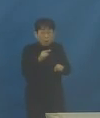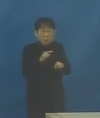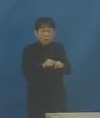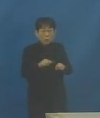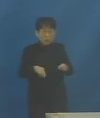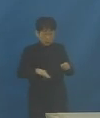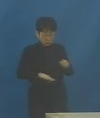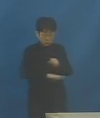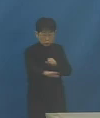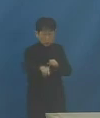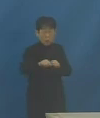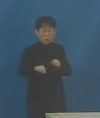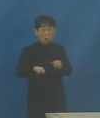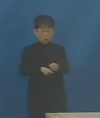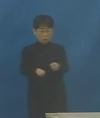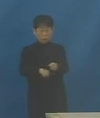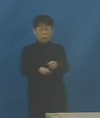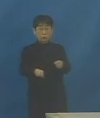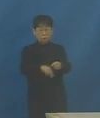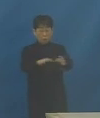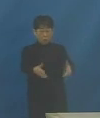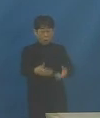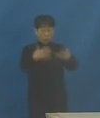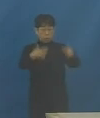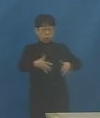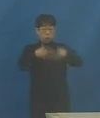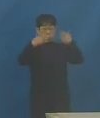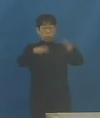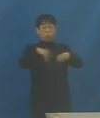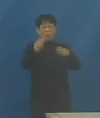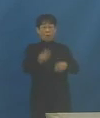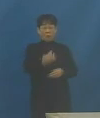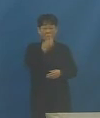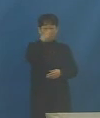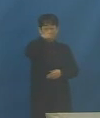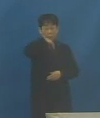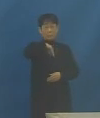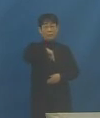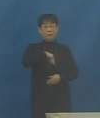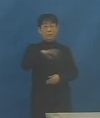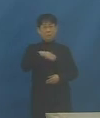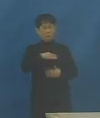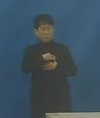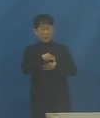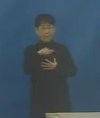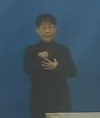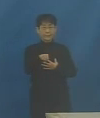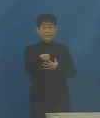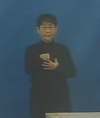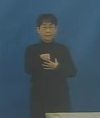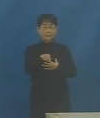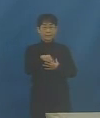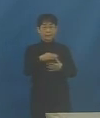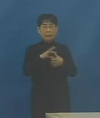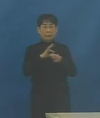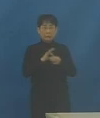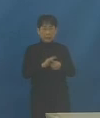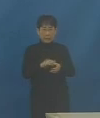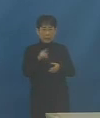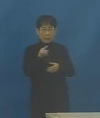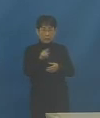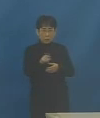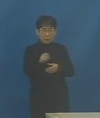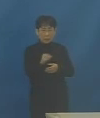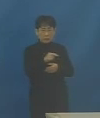で実はあのそれって実は危険なところがあるということですだから幹線が今ビアの市長